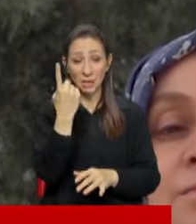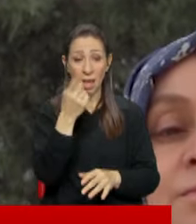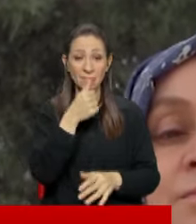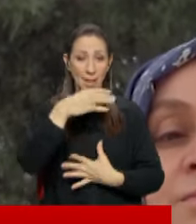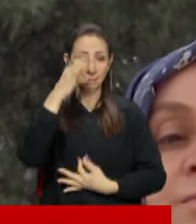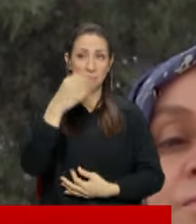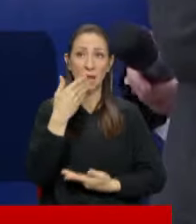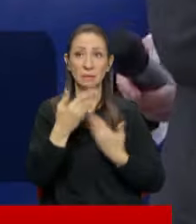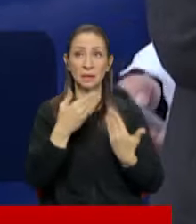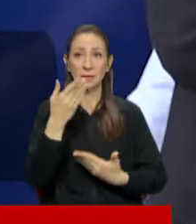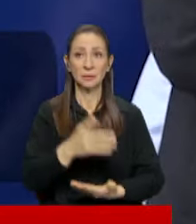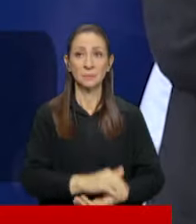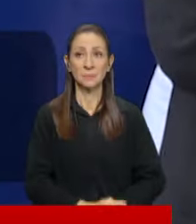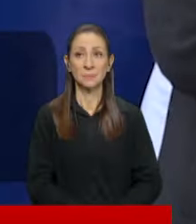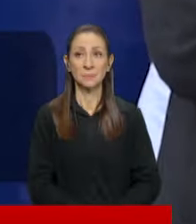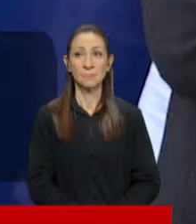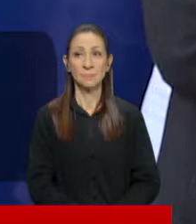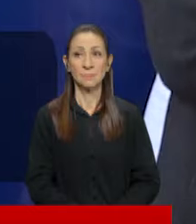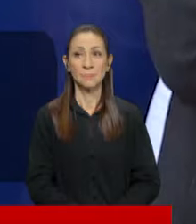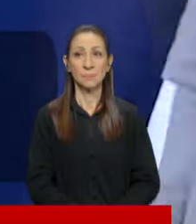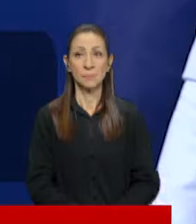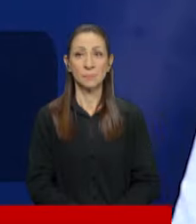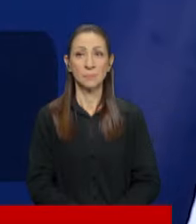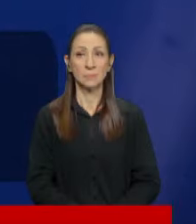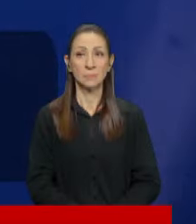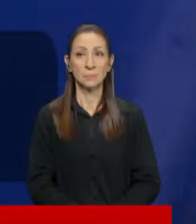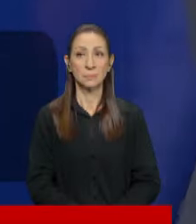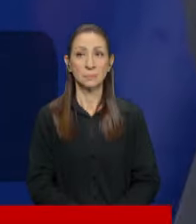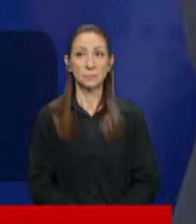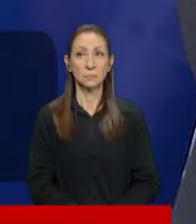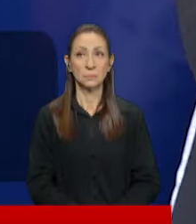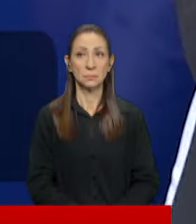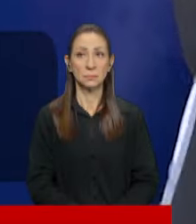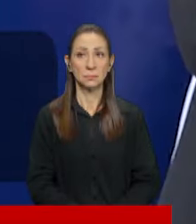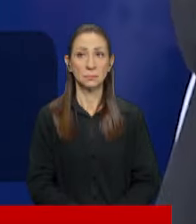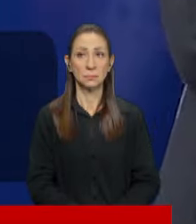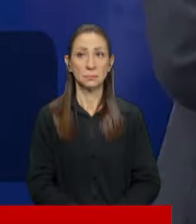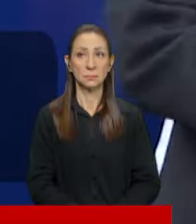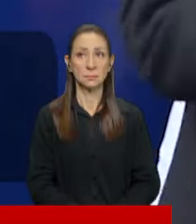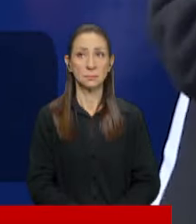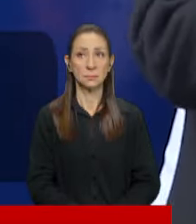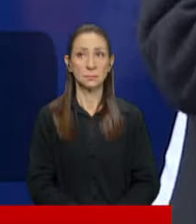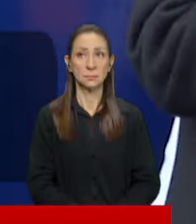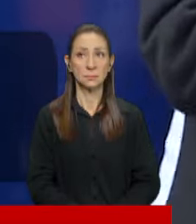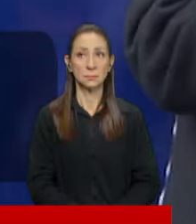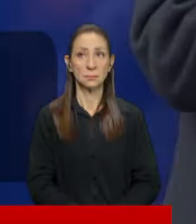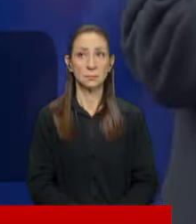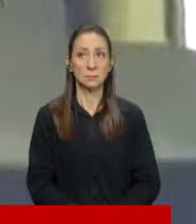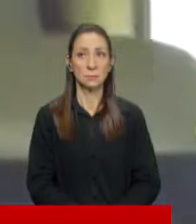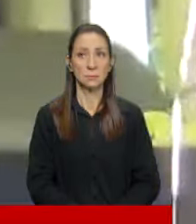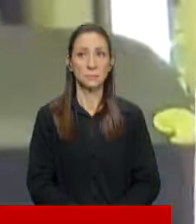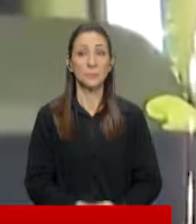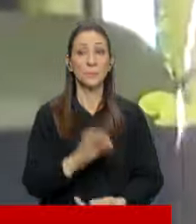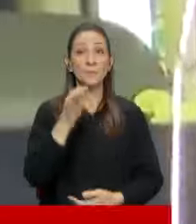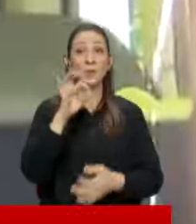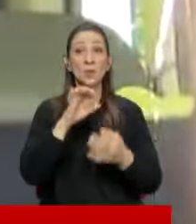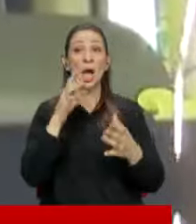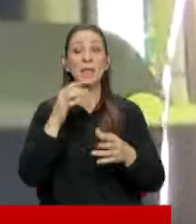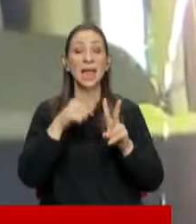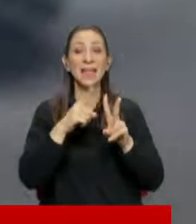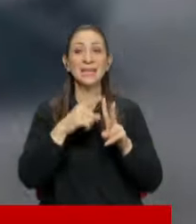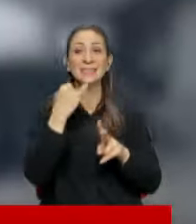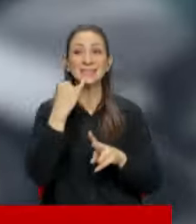adam diye bahsetti. Bir bakıyorlar, ulan yalnız bir adam. Korumalar nerede? Ya ne koruması? Bir hak var bizde. Altınok'un